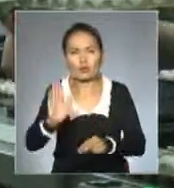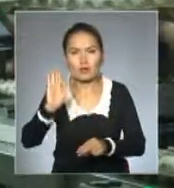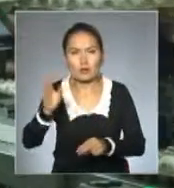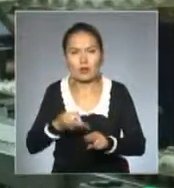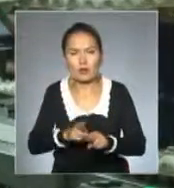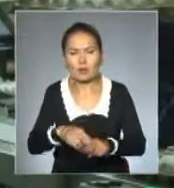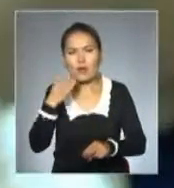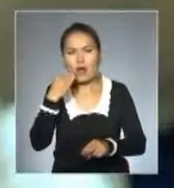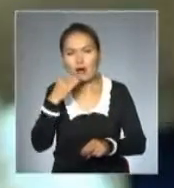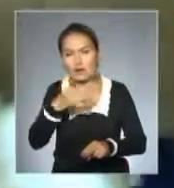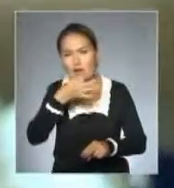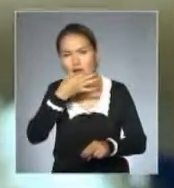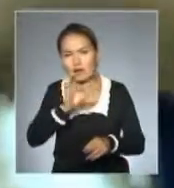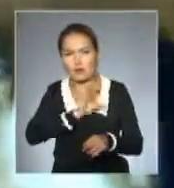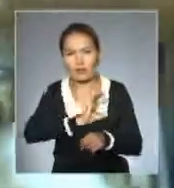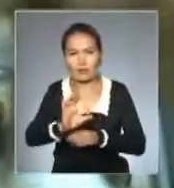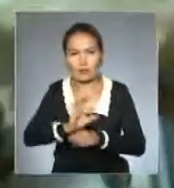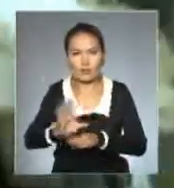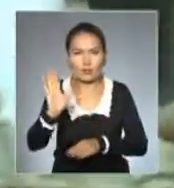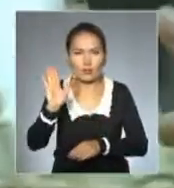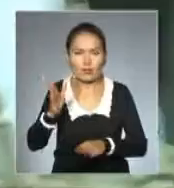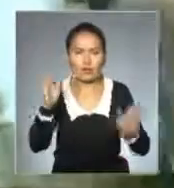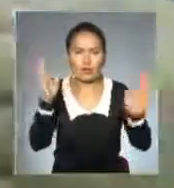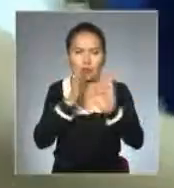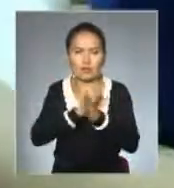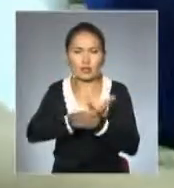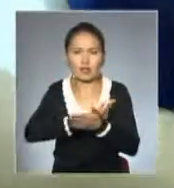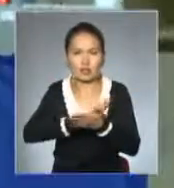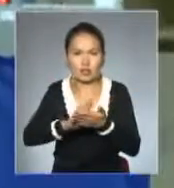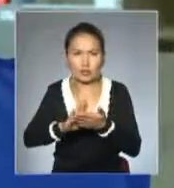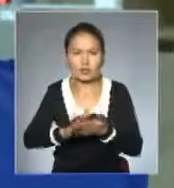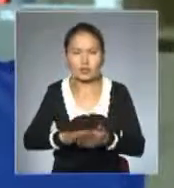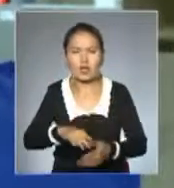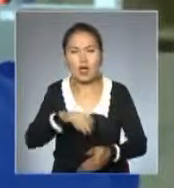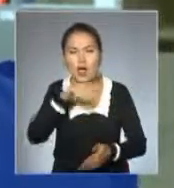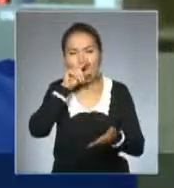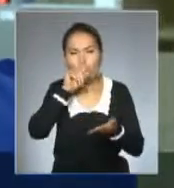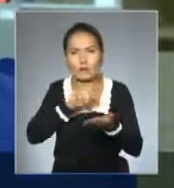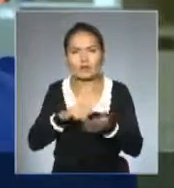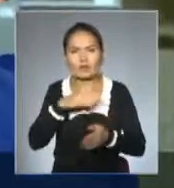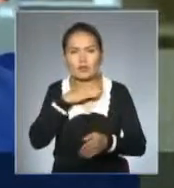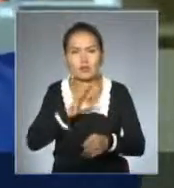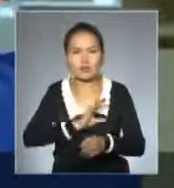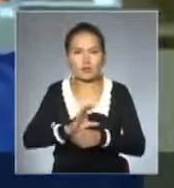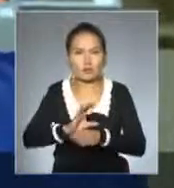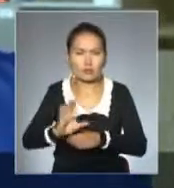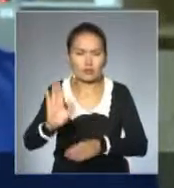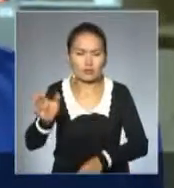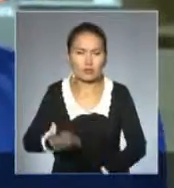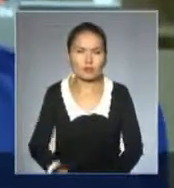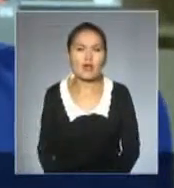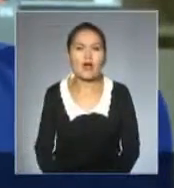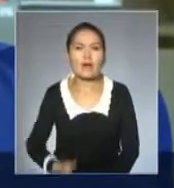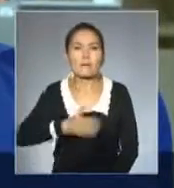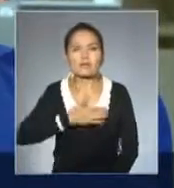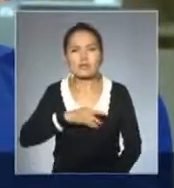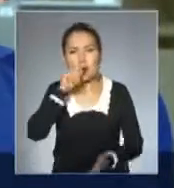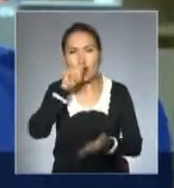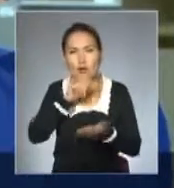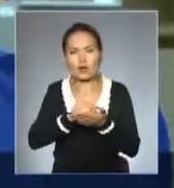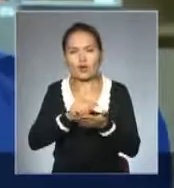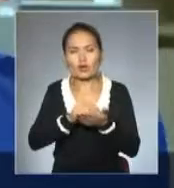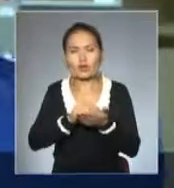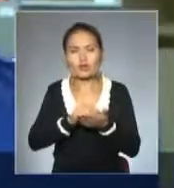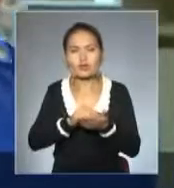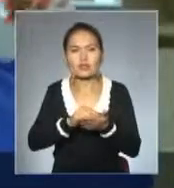әрі экологиялық таза дейді мамандар. Қазіргі уақытта біздің құс фабрикасы 2 бренд шығаруда. Біріншісі